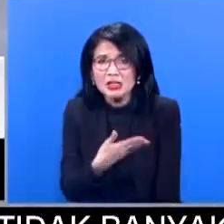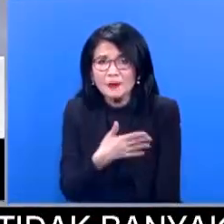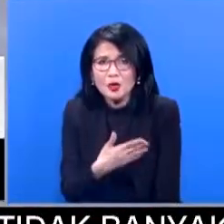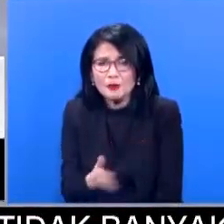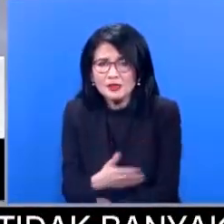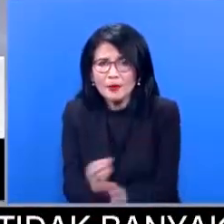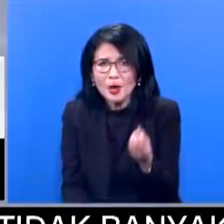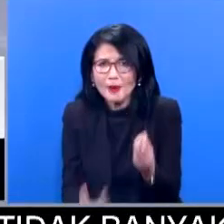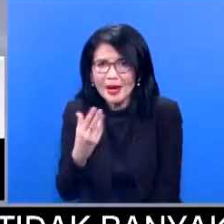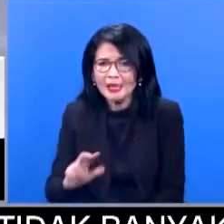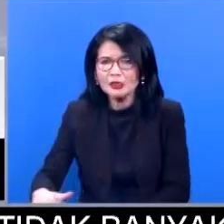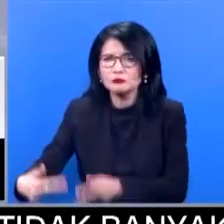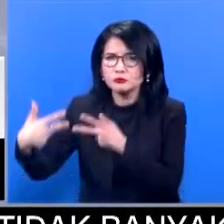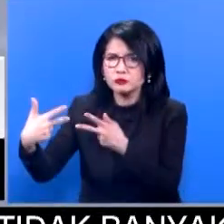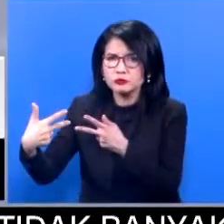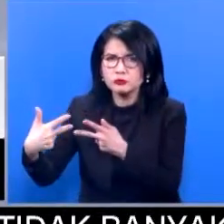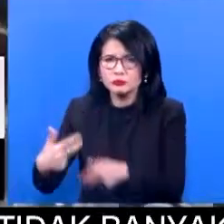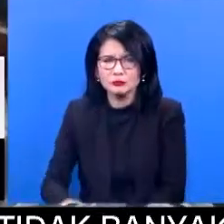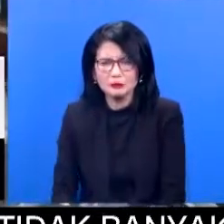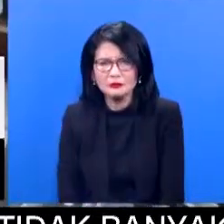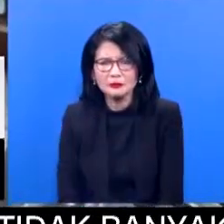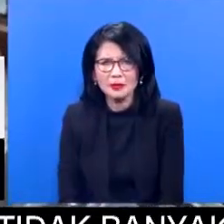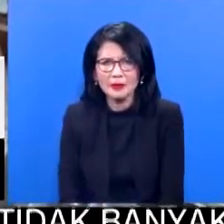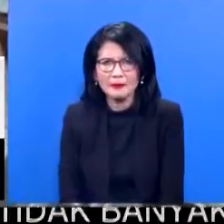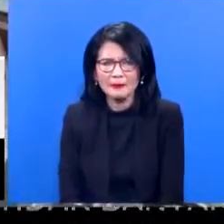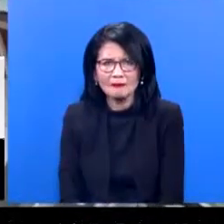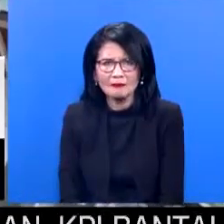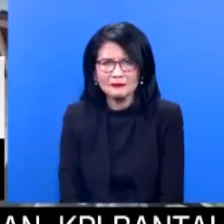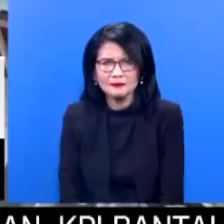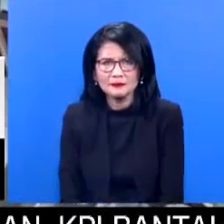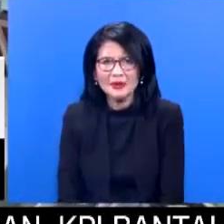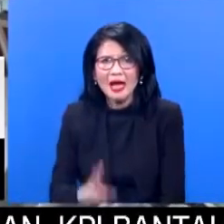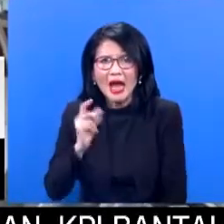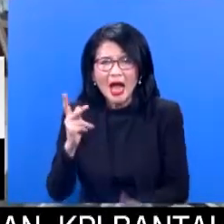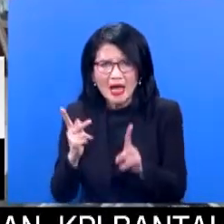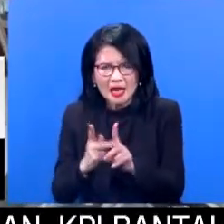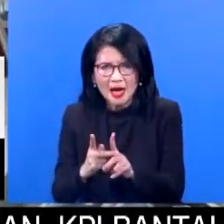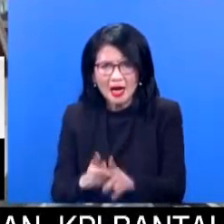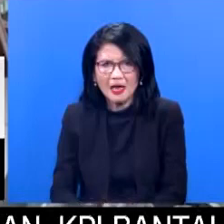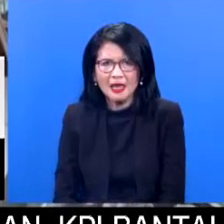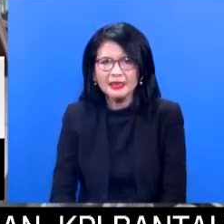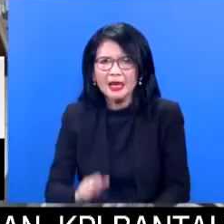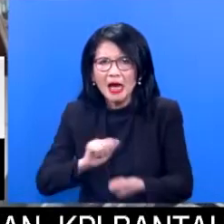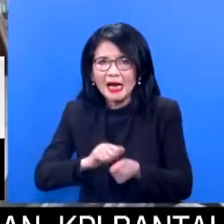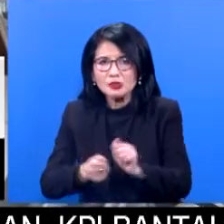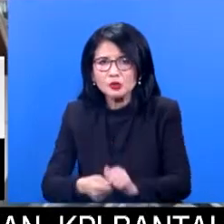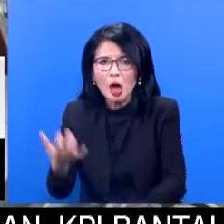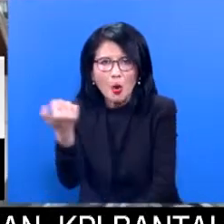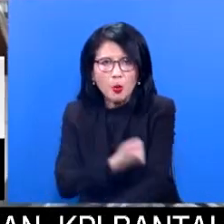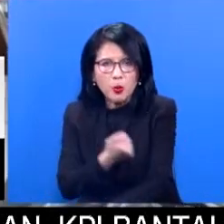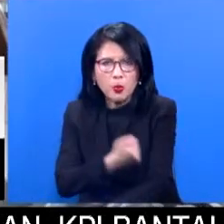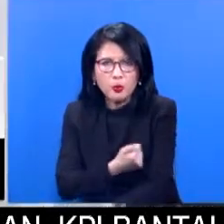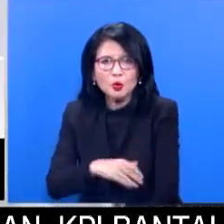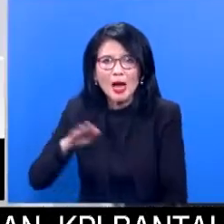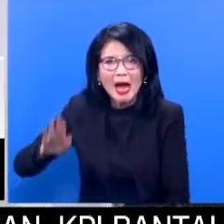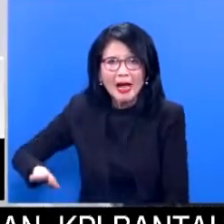berkomunikasi melalui video call beberapa jam sebelum kejadian kebakaran. RH, warga binaan dalam kasus narkotika, merupakan anak